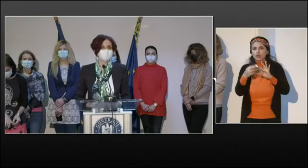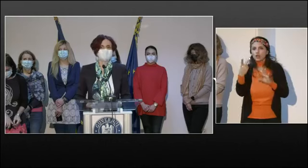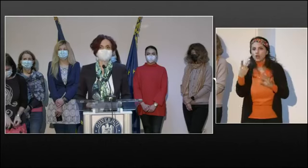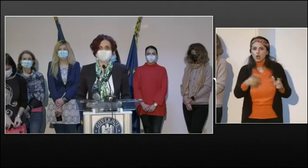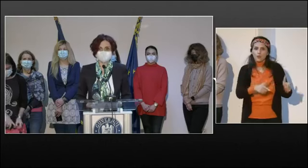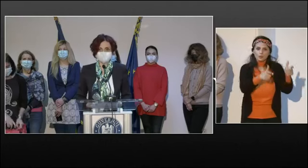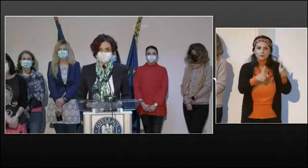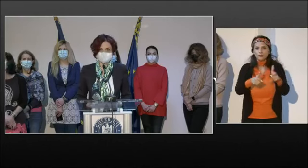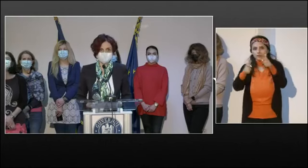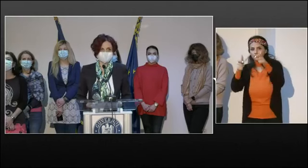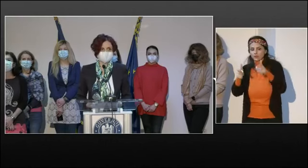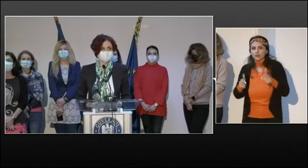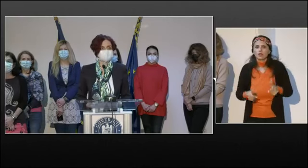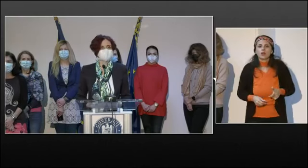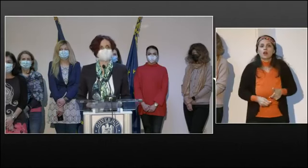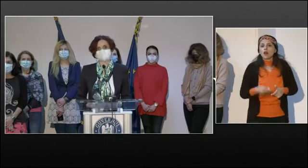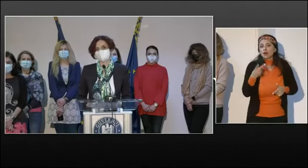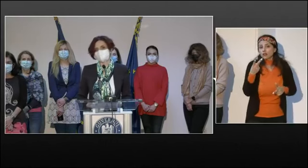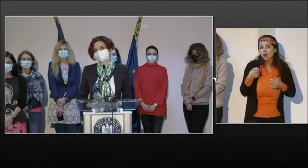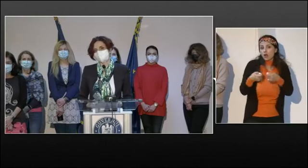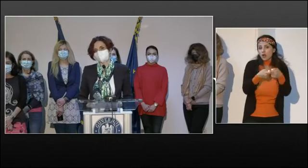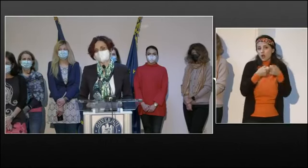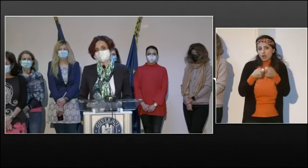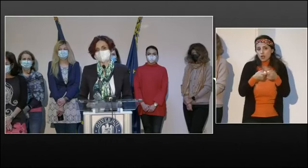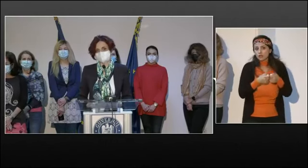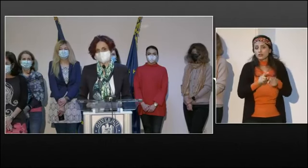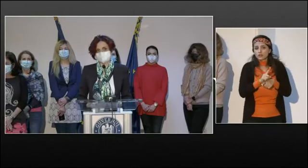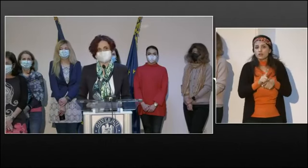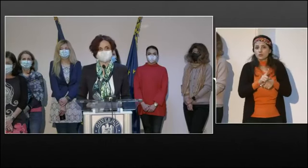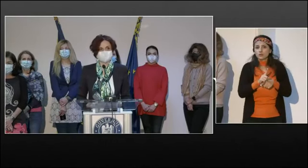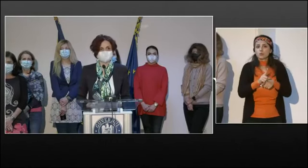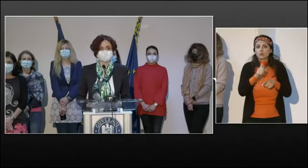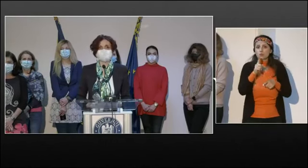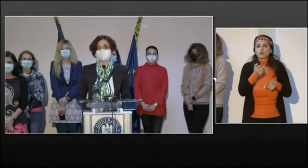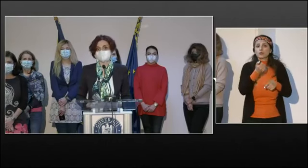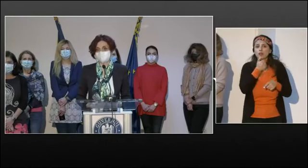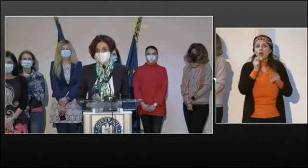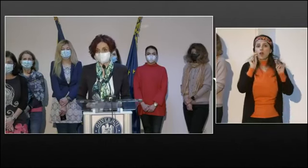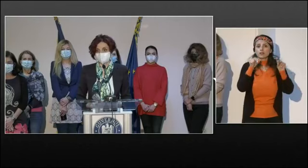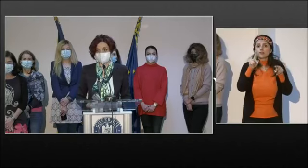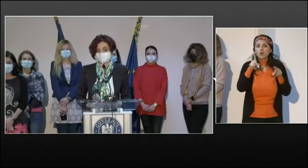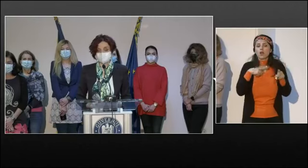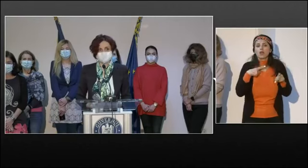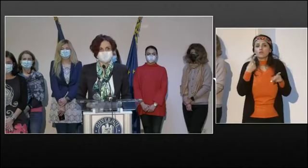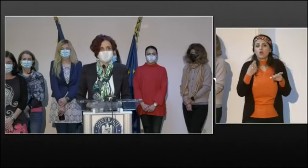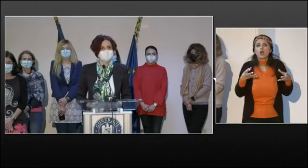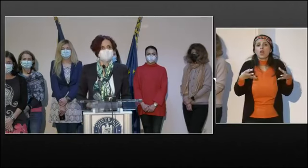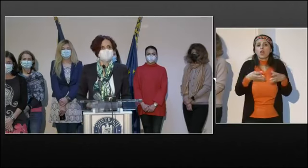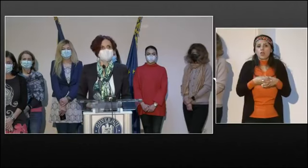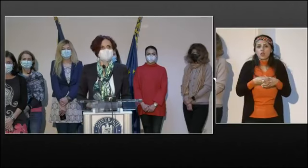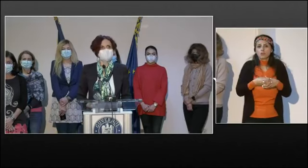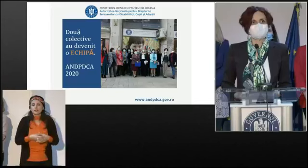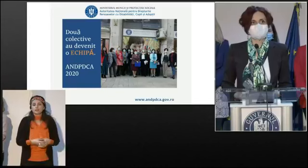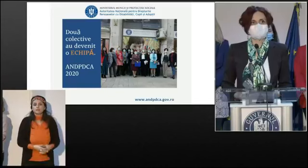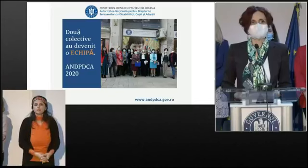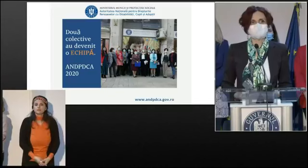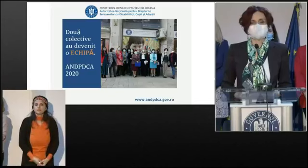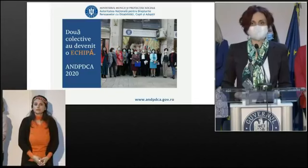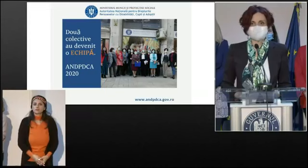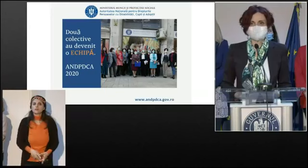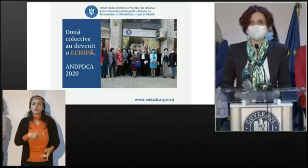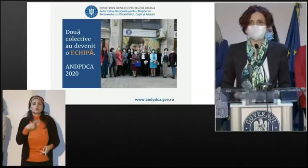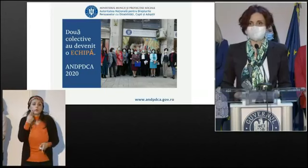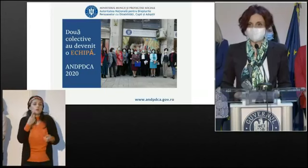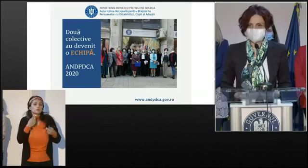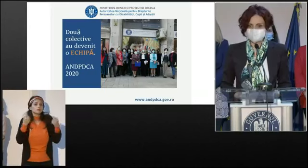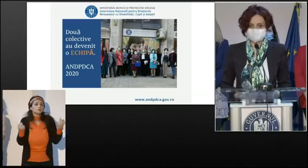două colective care pe parcursul unui an de zile au devenit o echipă un proces